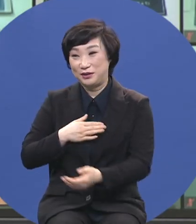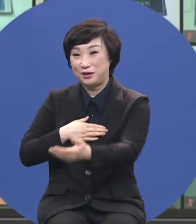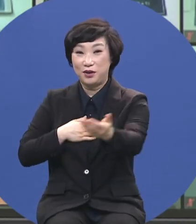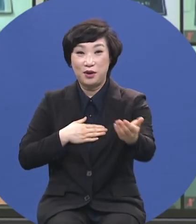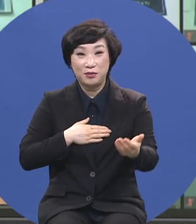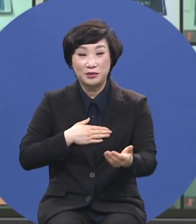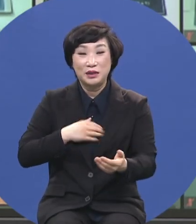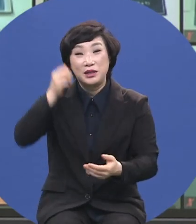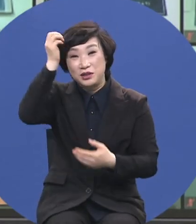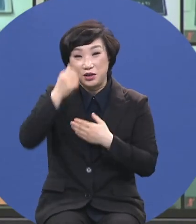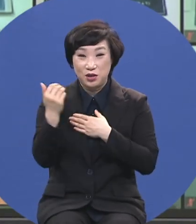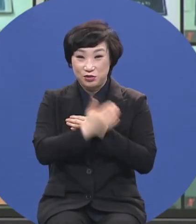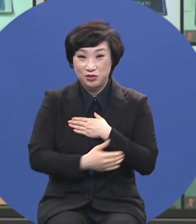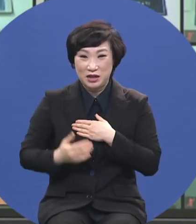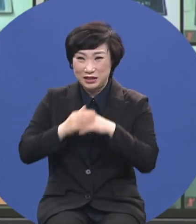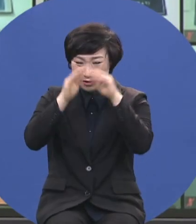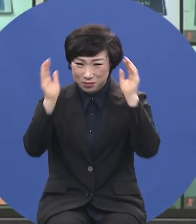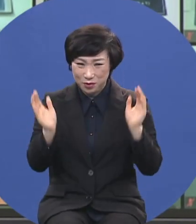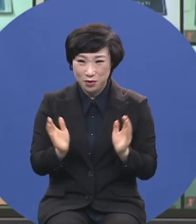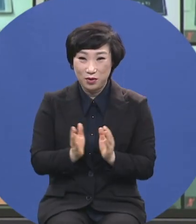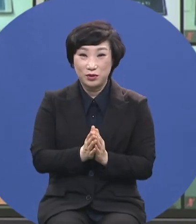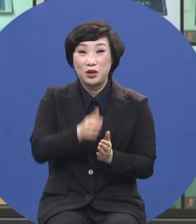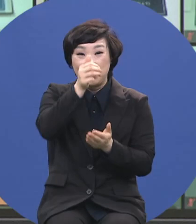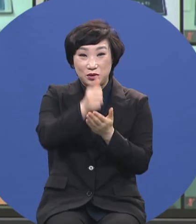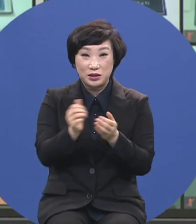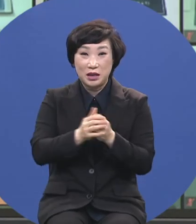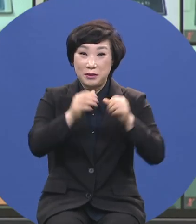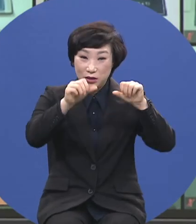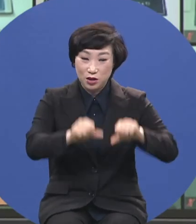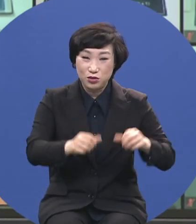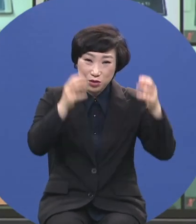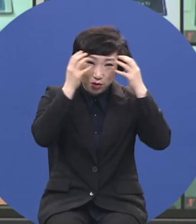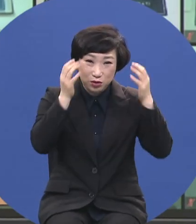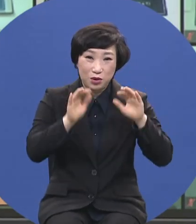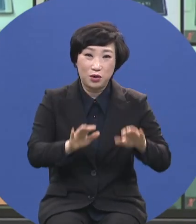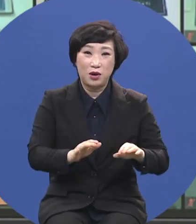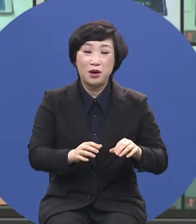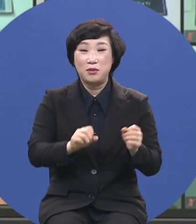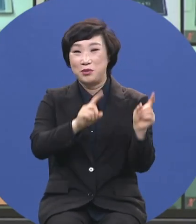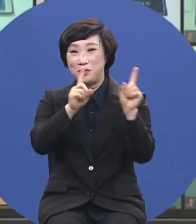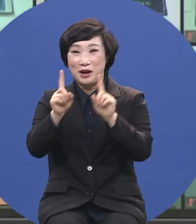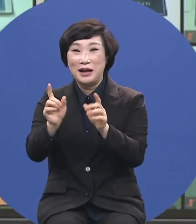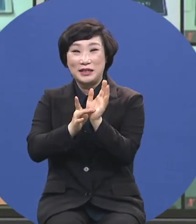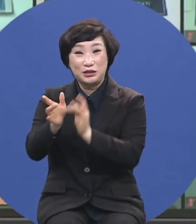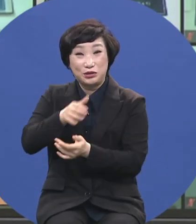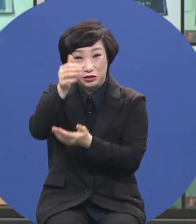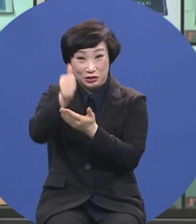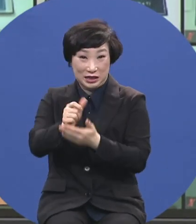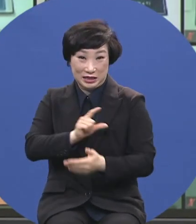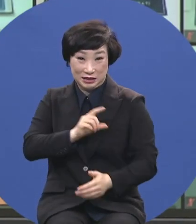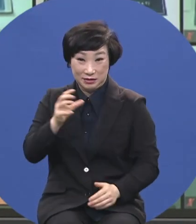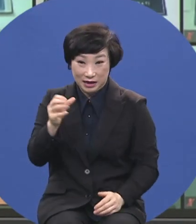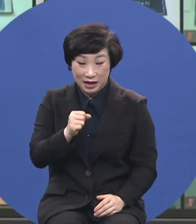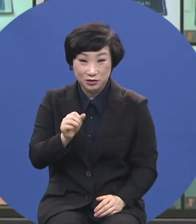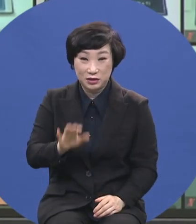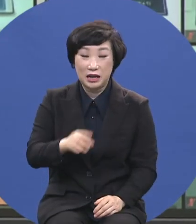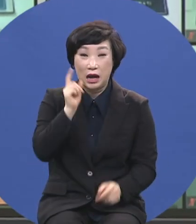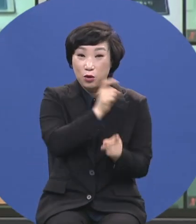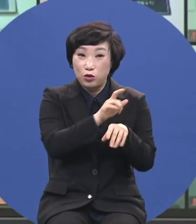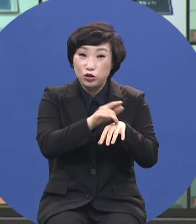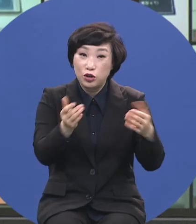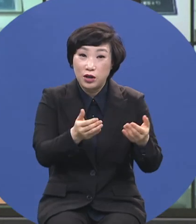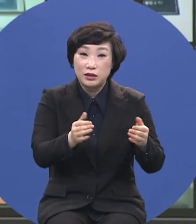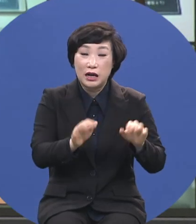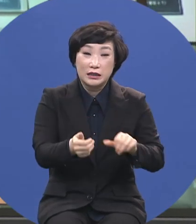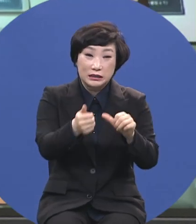여러분들의 영육간에 모든 죄로 오는 저주의 고통, 부활하신 예수 그리스도의 이름으로 마귀 사단